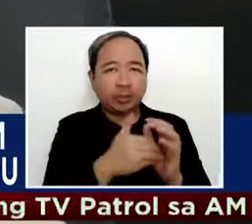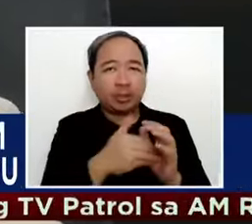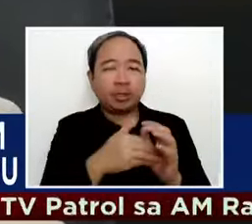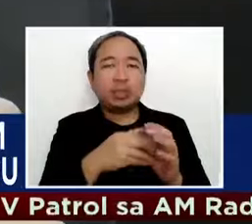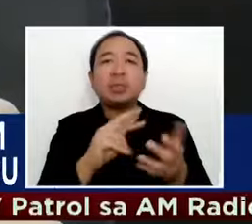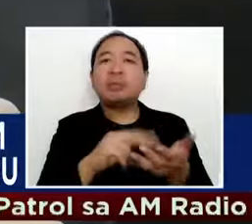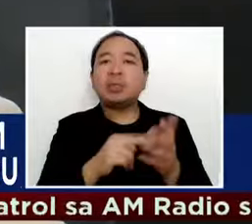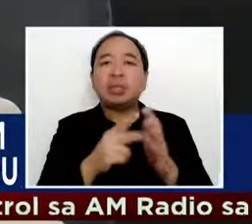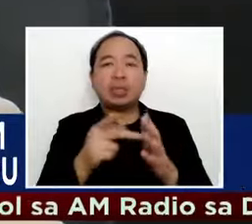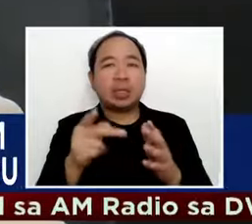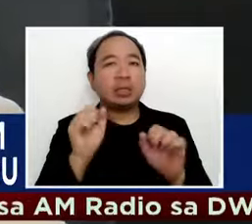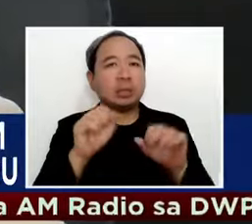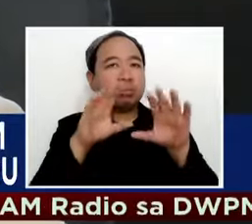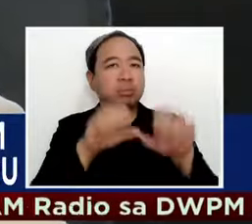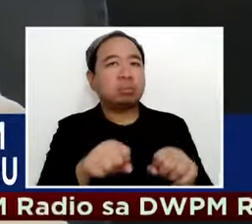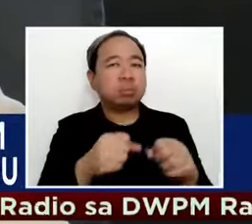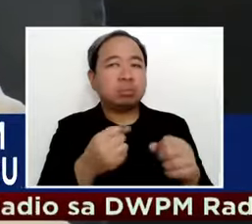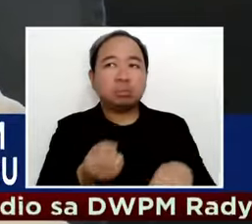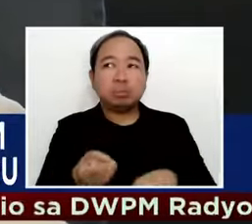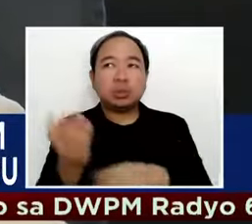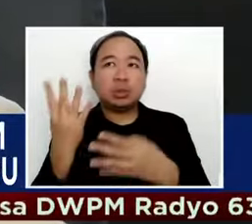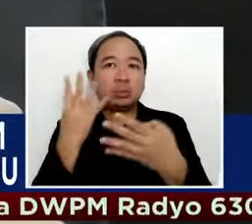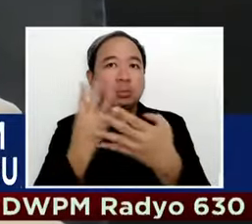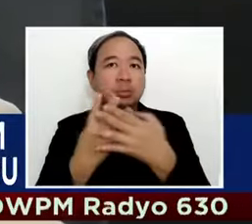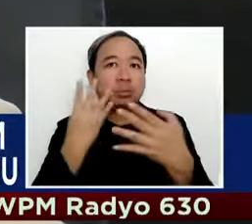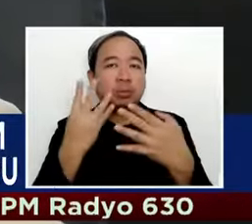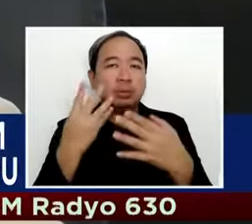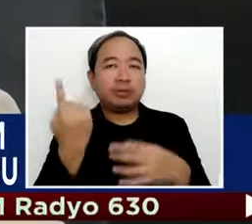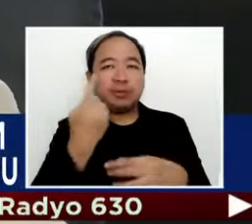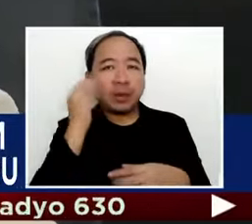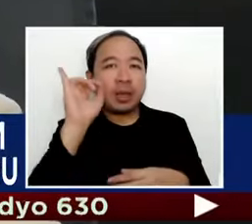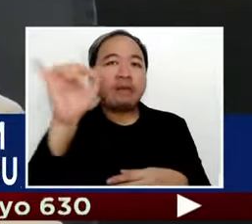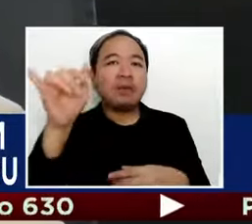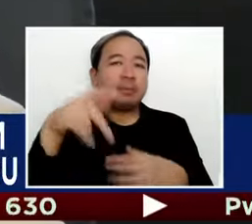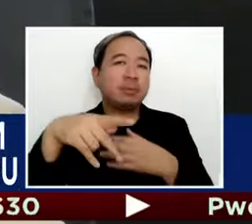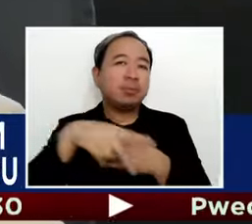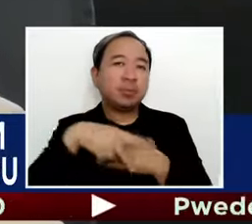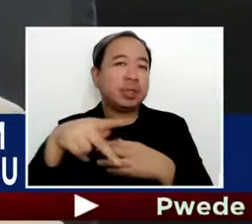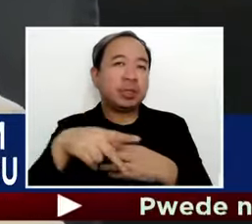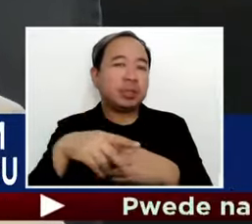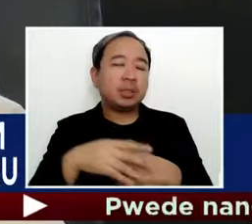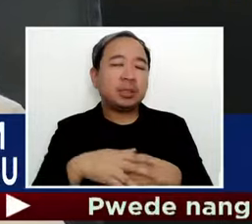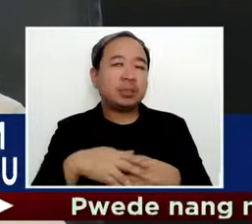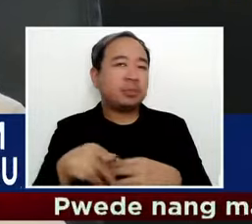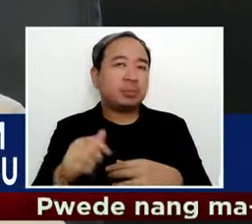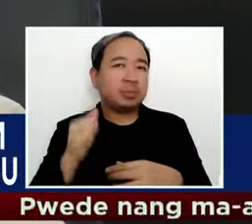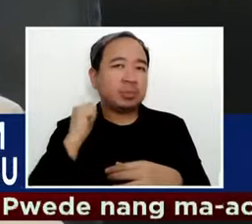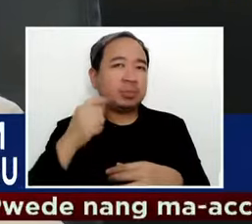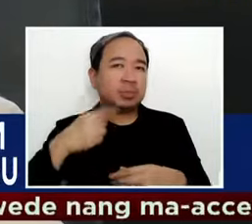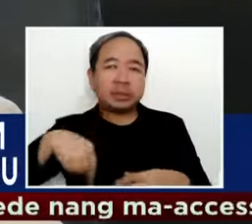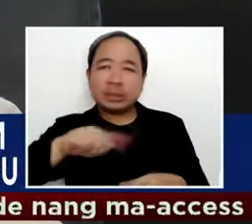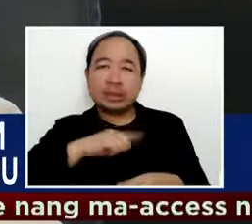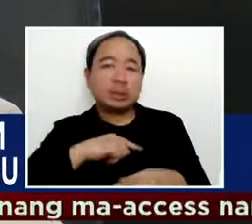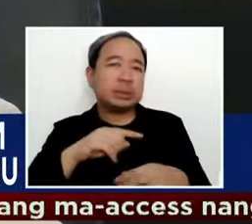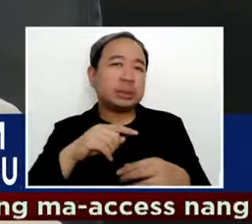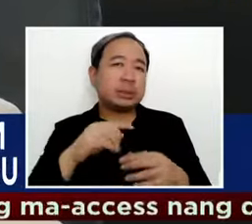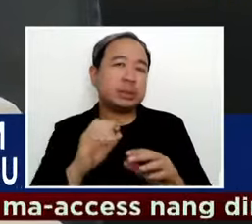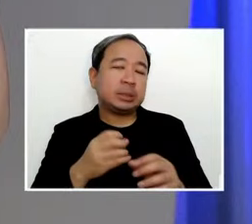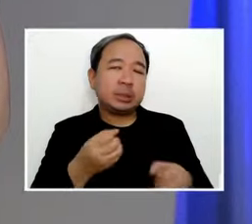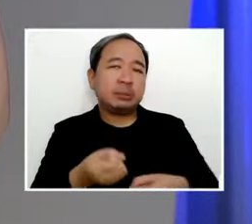imprisonment at non-bailable. So sabi ko sa kanila, ayaw ko pare-pares tayo makukulong dyan.